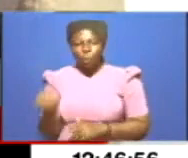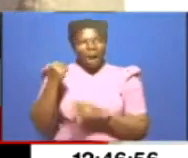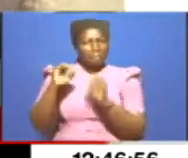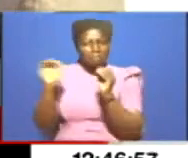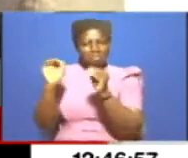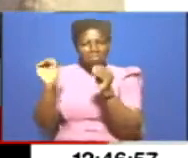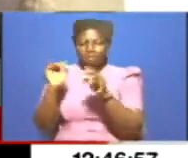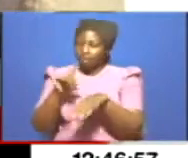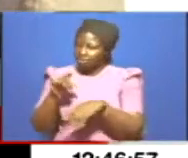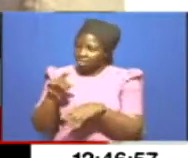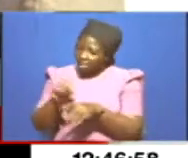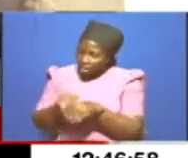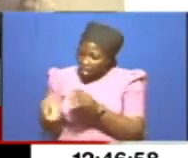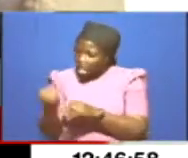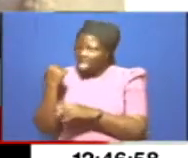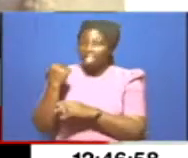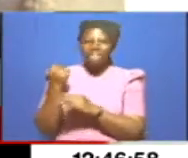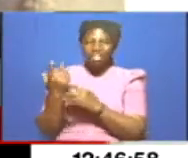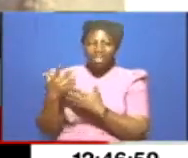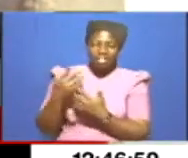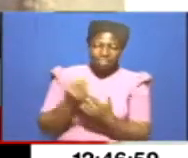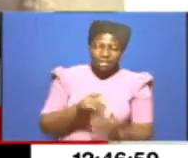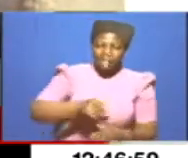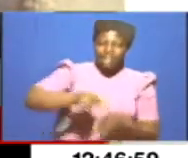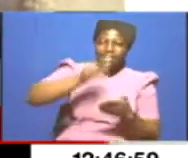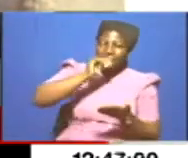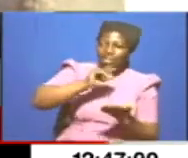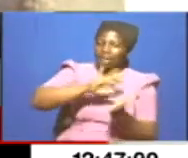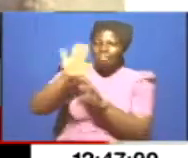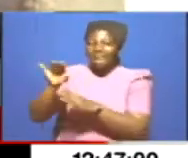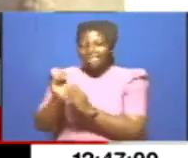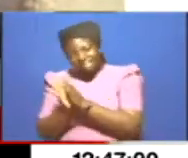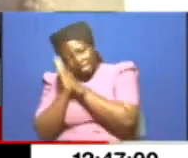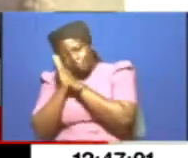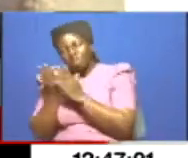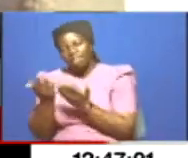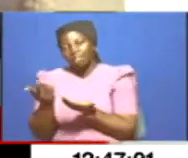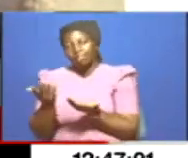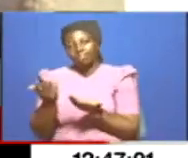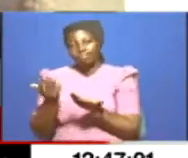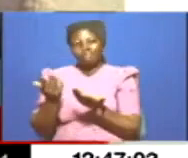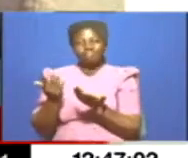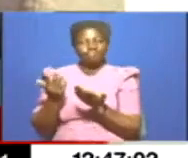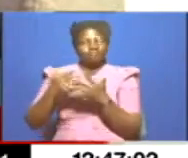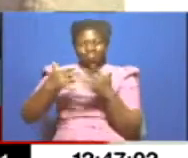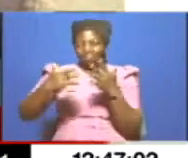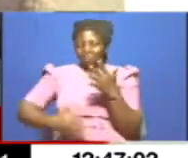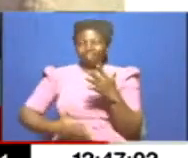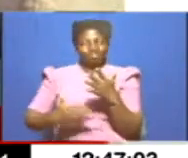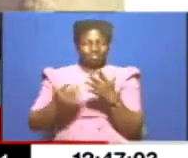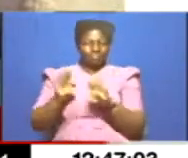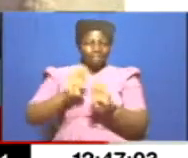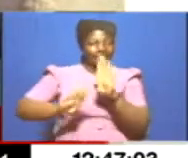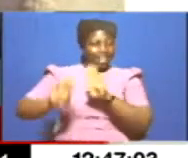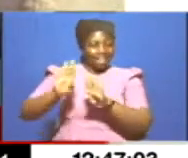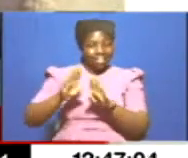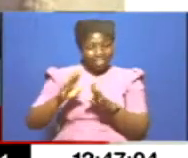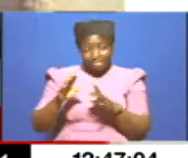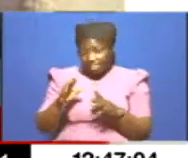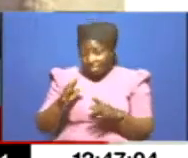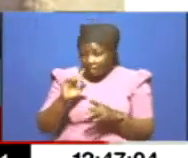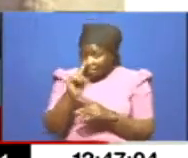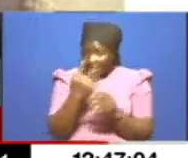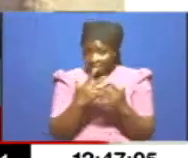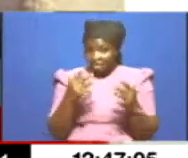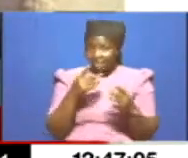arudi tena kwa kitanda na mambo mengine kama yale. Kwa hiyo ni jambo la kwanza, ni kama mzazi, ikiwa unataka